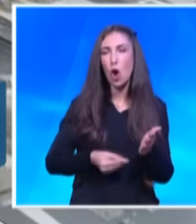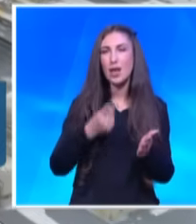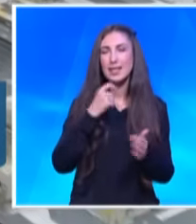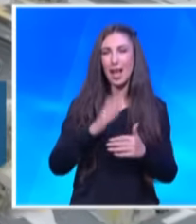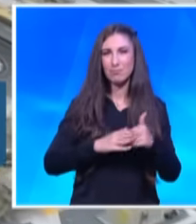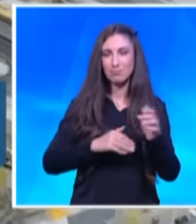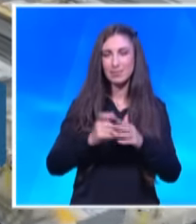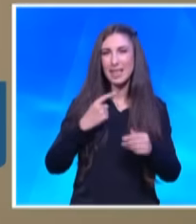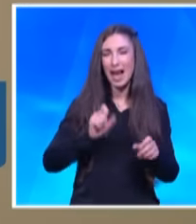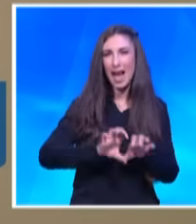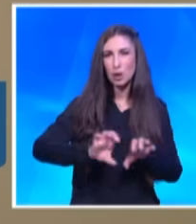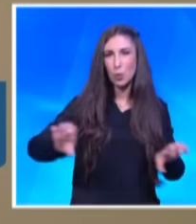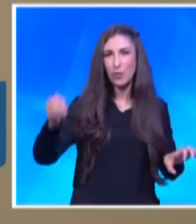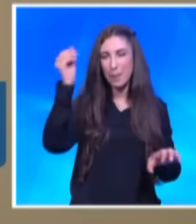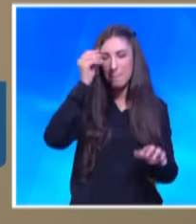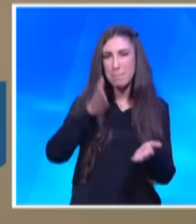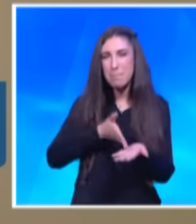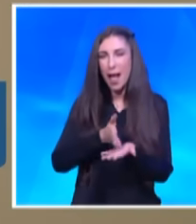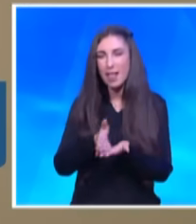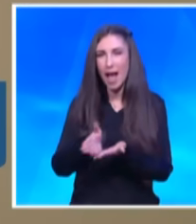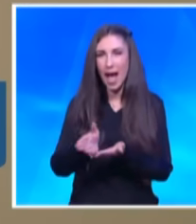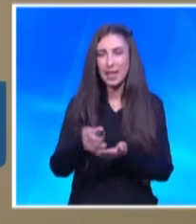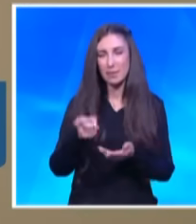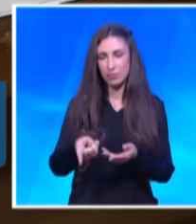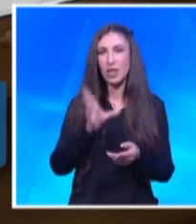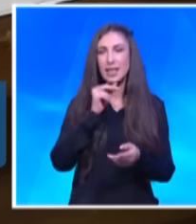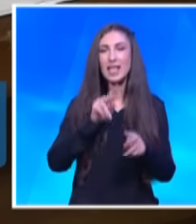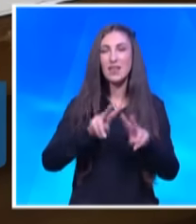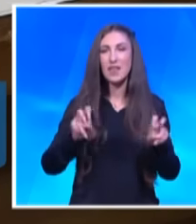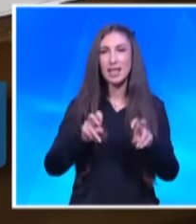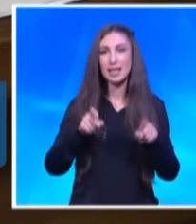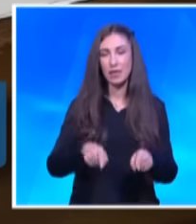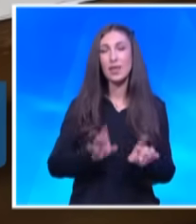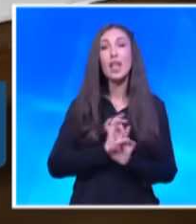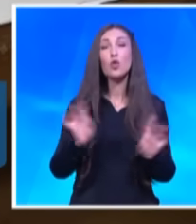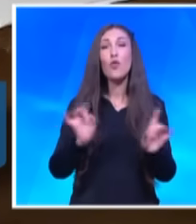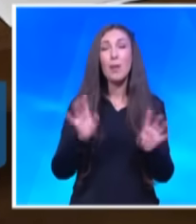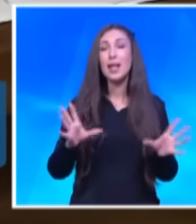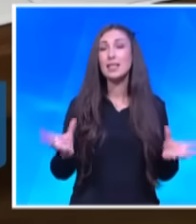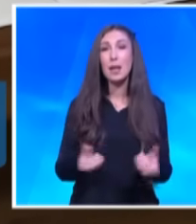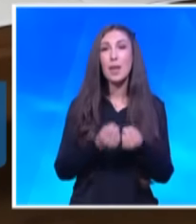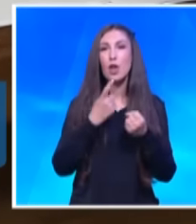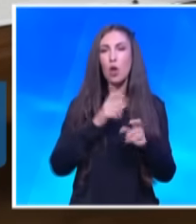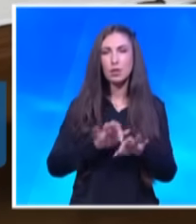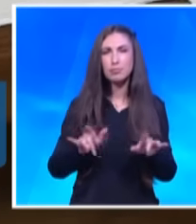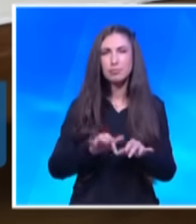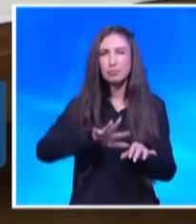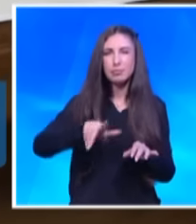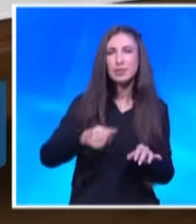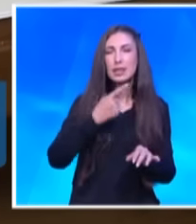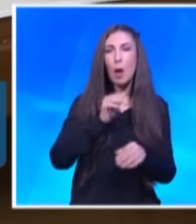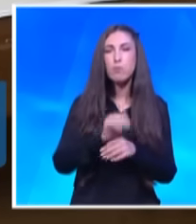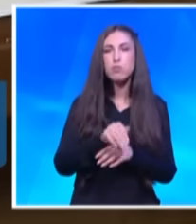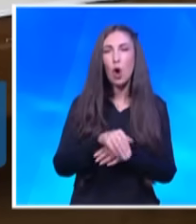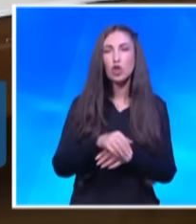на газопровода през страната ни, се казва още в разследването. Информацията за това е открита в хакната поща на руския